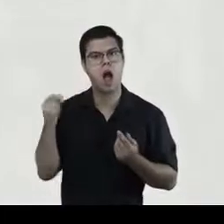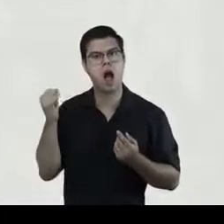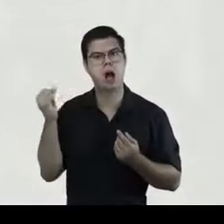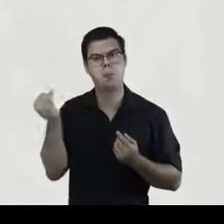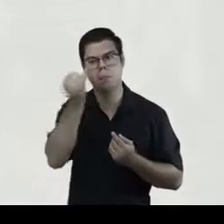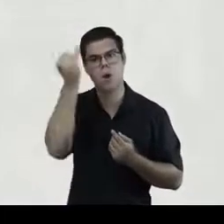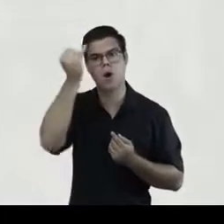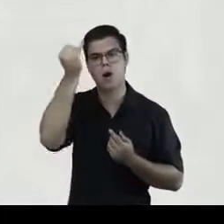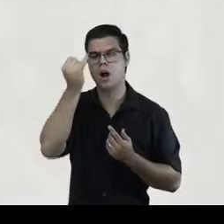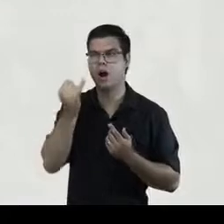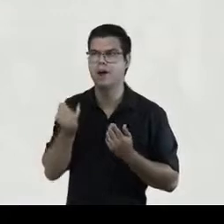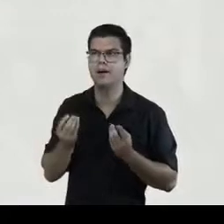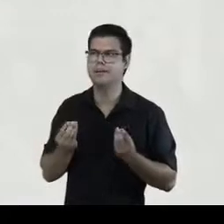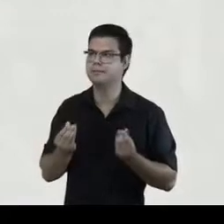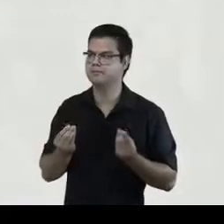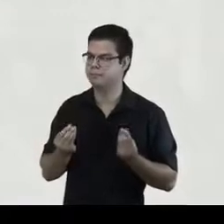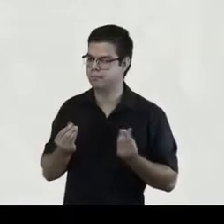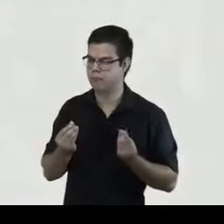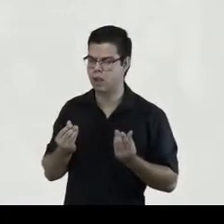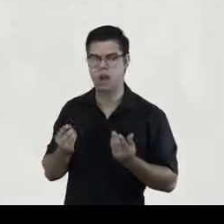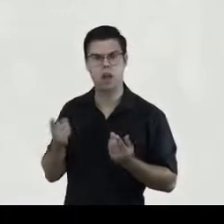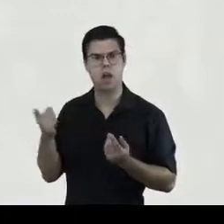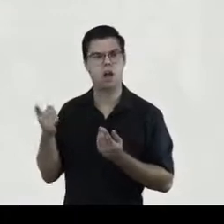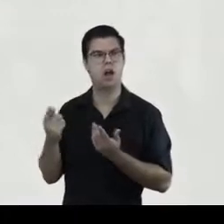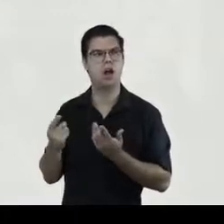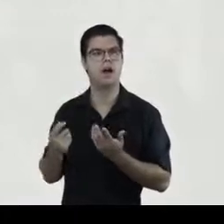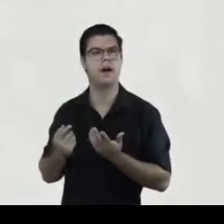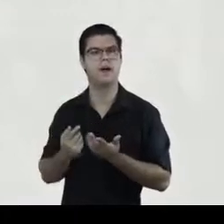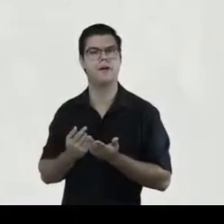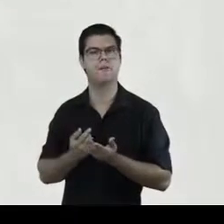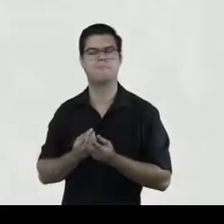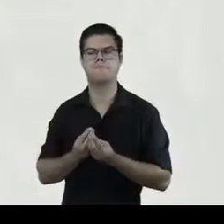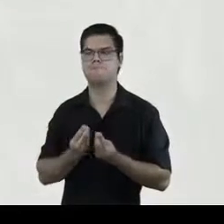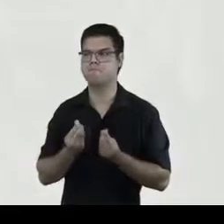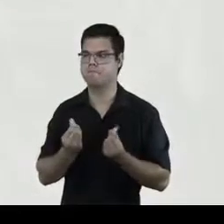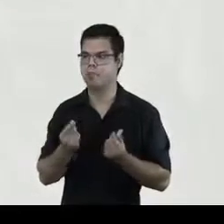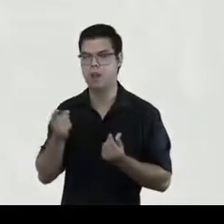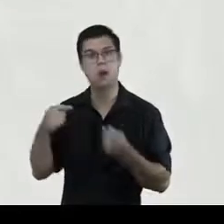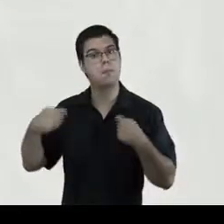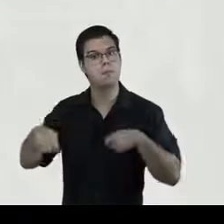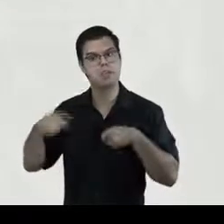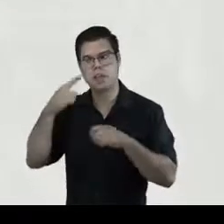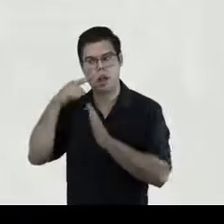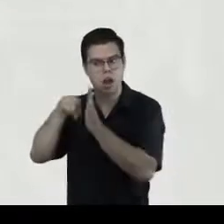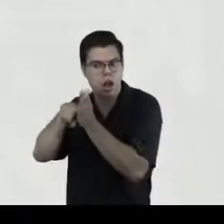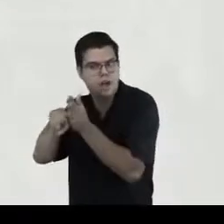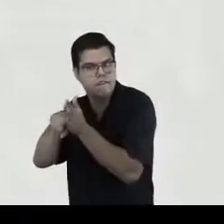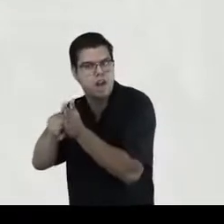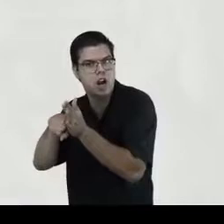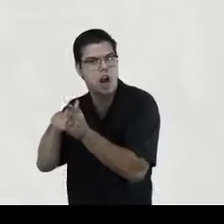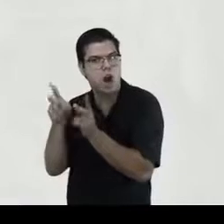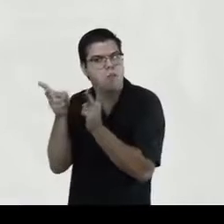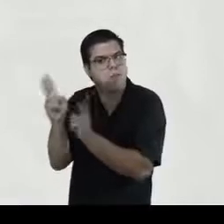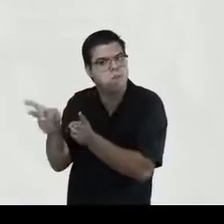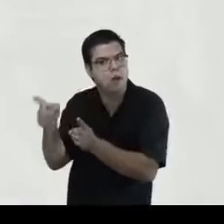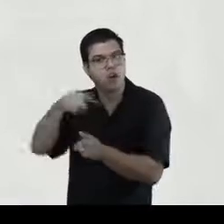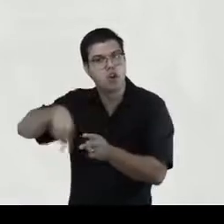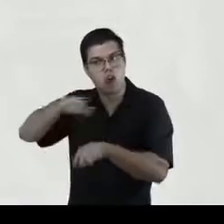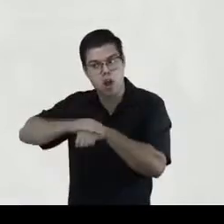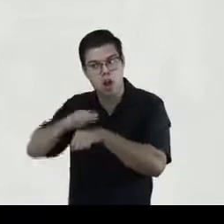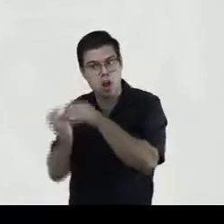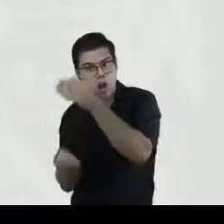überprüfbar zu halten, was wir herausgefunden haben. Man kann der Maschine nicht einfach glauben, sondern wir müssen nachvollziehen können,